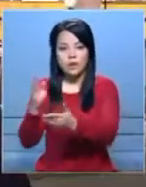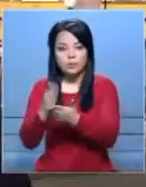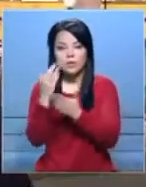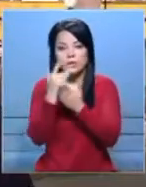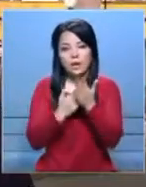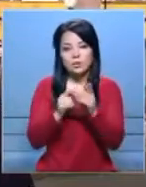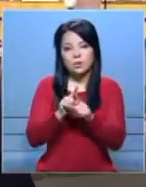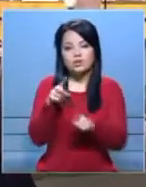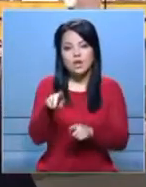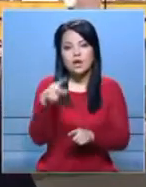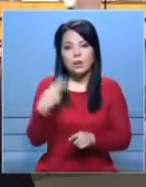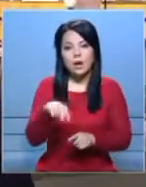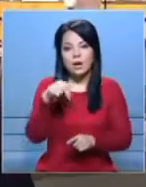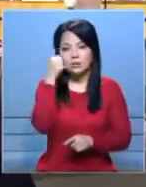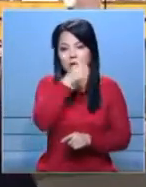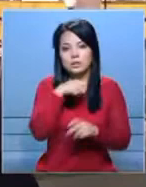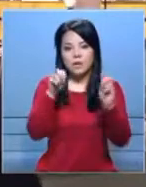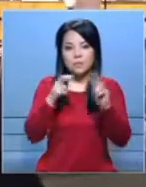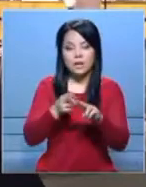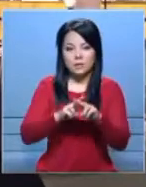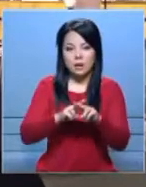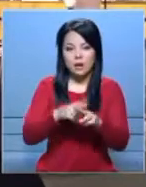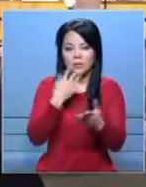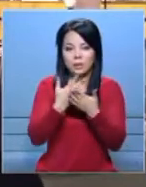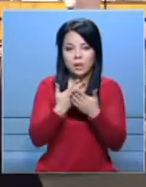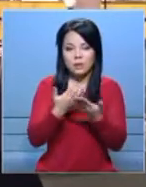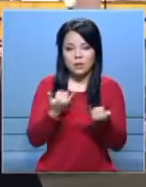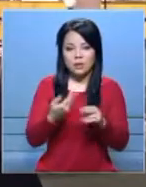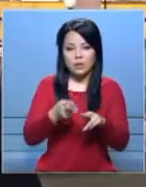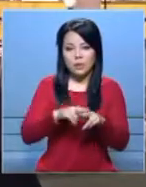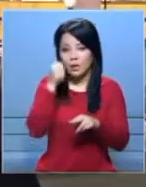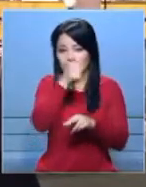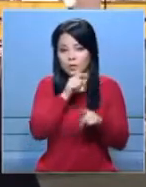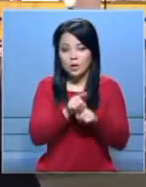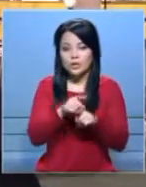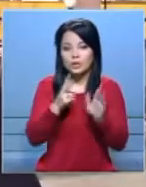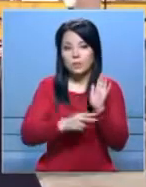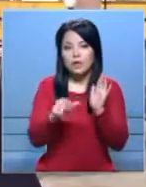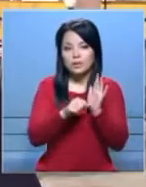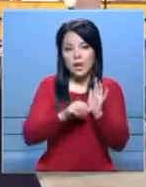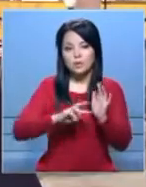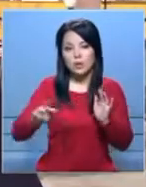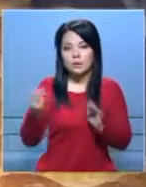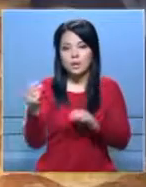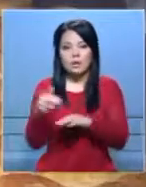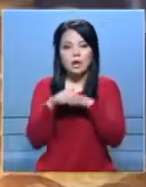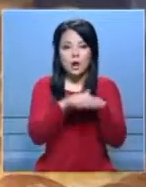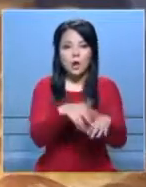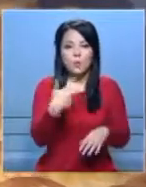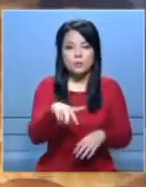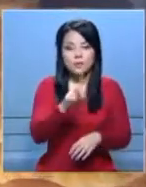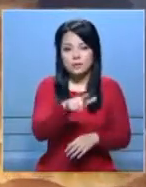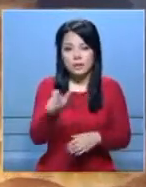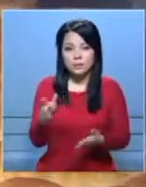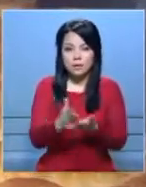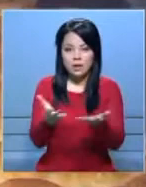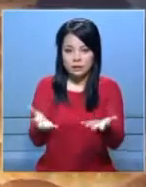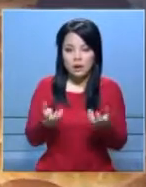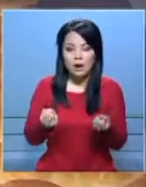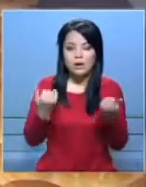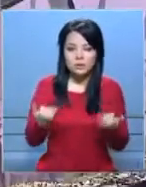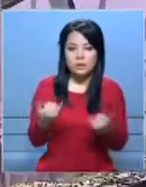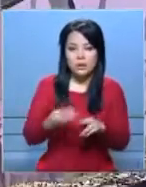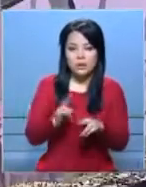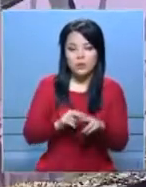бағдарламасының екінші бағыты бойынша биылғы жылға 76 миллион қаржы 30 азамат алды. Бөлінген қаражатты